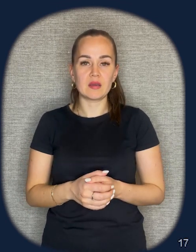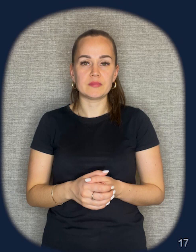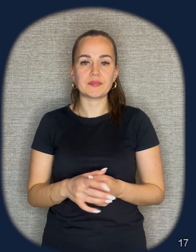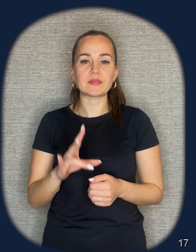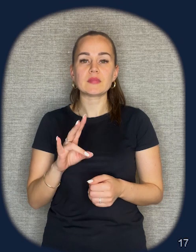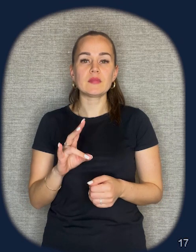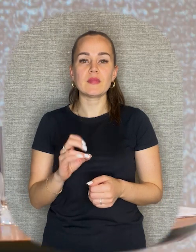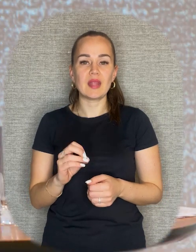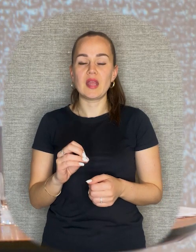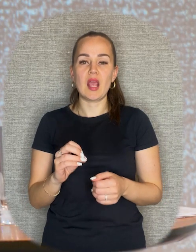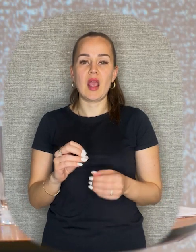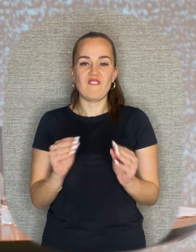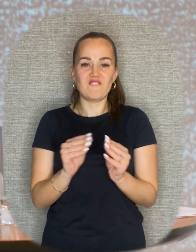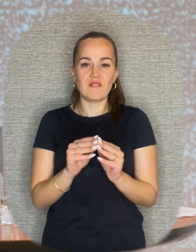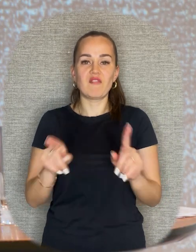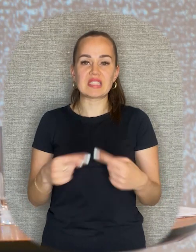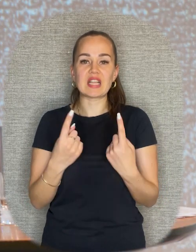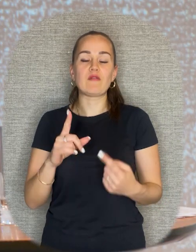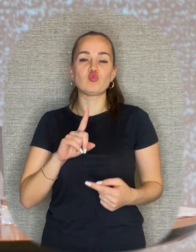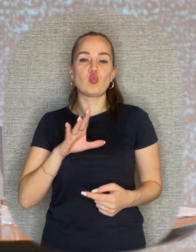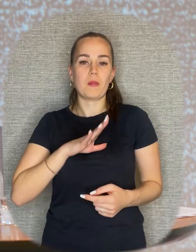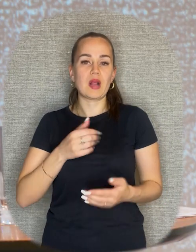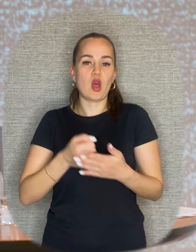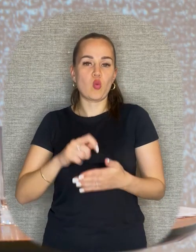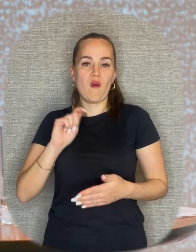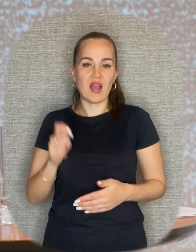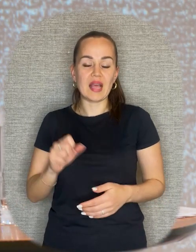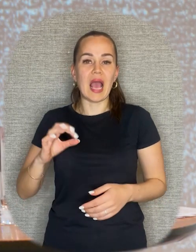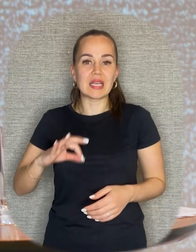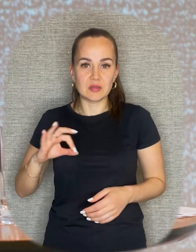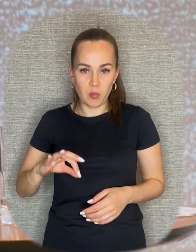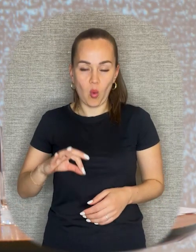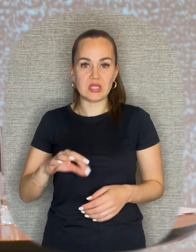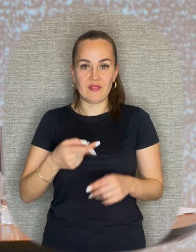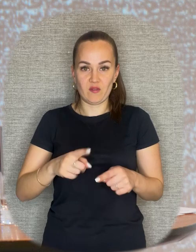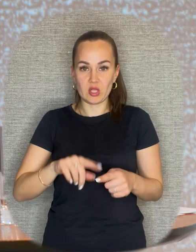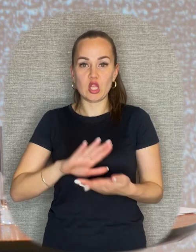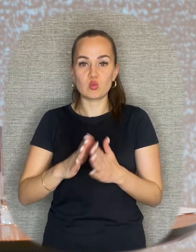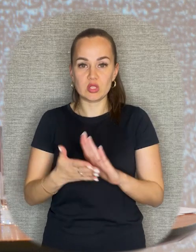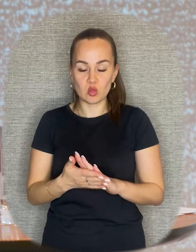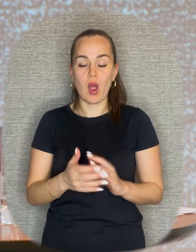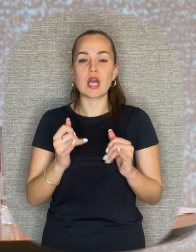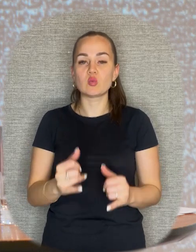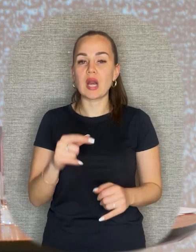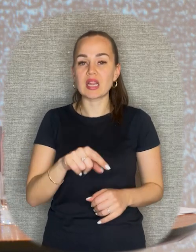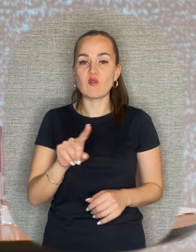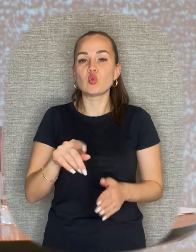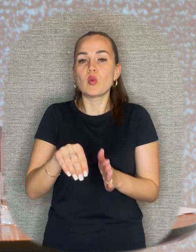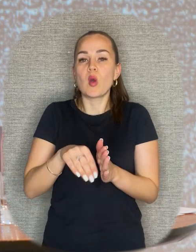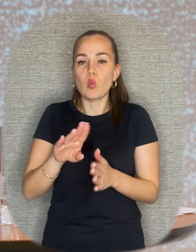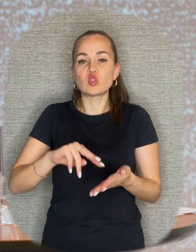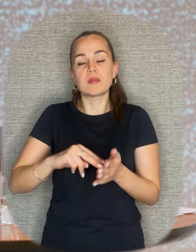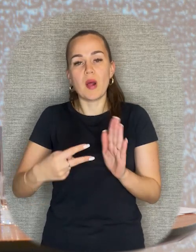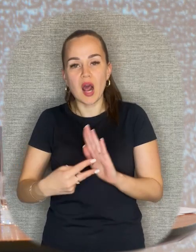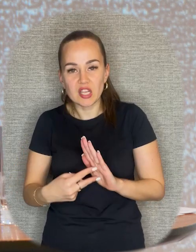разрушенной Европе там также предлагали не механически восстанавливать то что